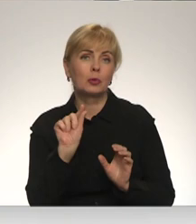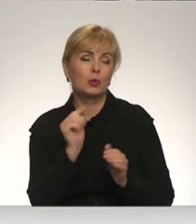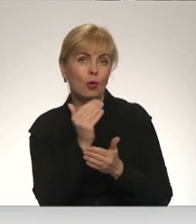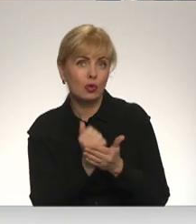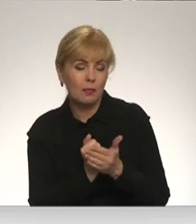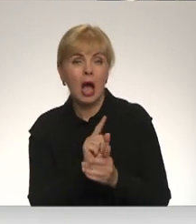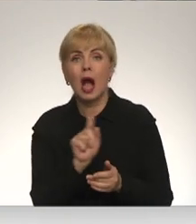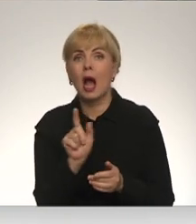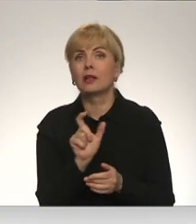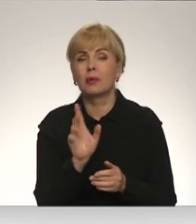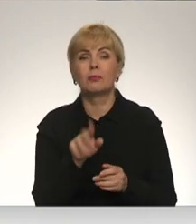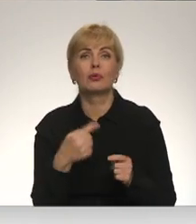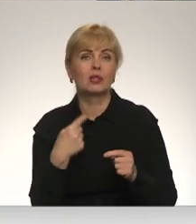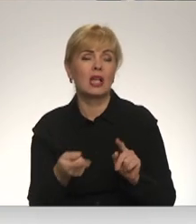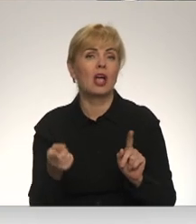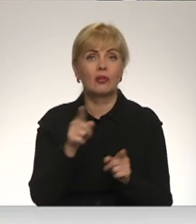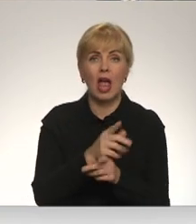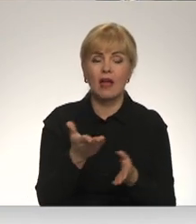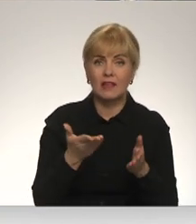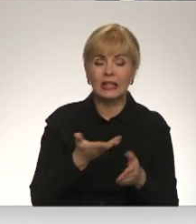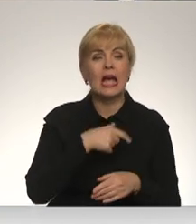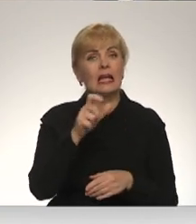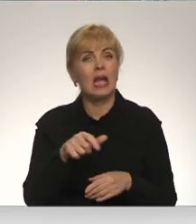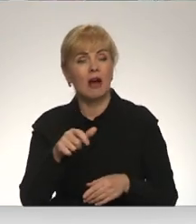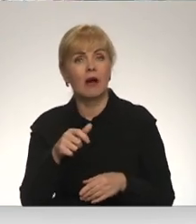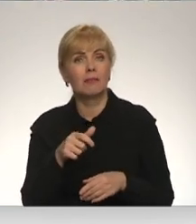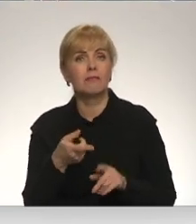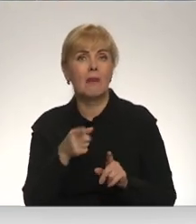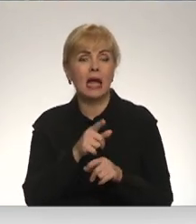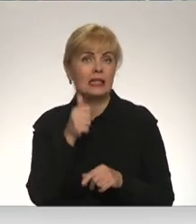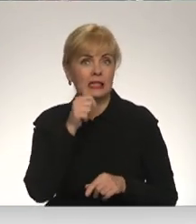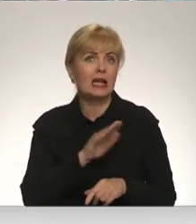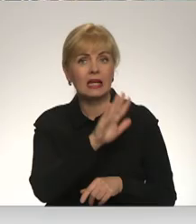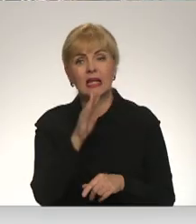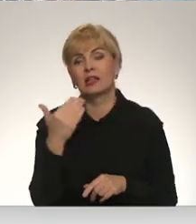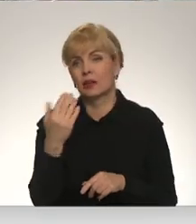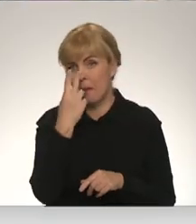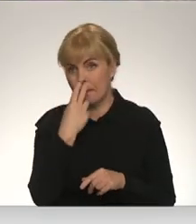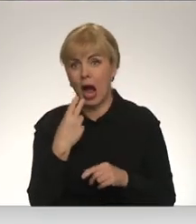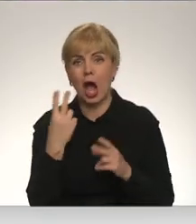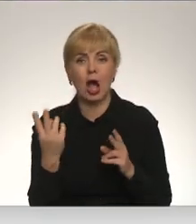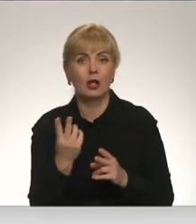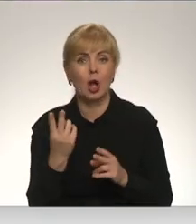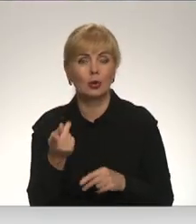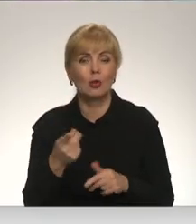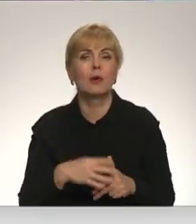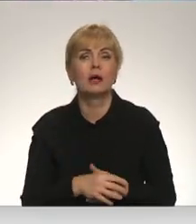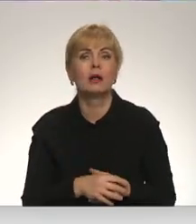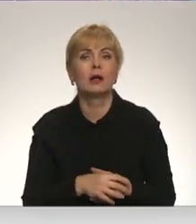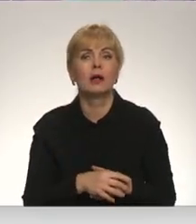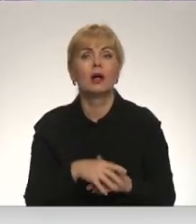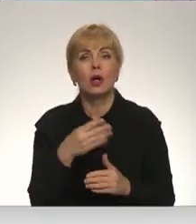kādā brīdī būs pretējs efekts. Iedzīvotāji mainīs ikdienas pārredumus. Nu, man arī palīdzēt. Tu